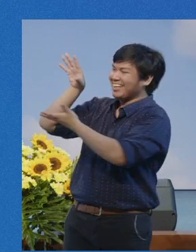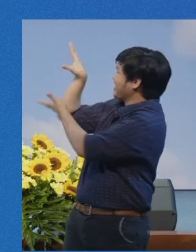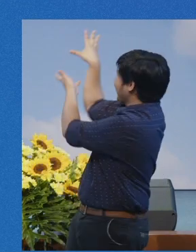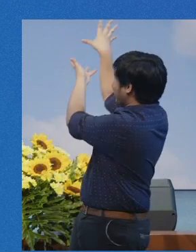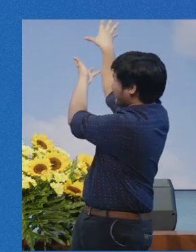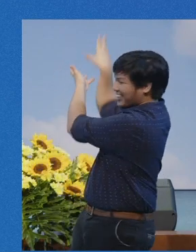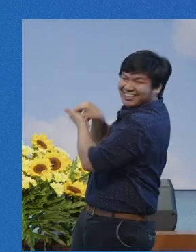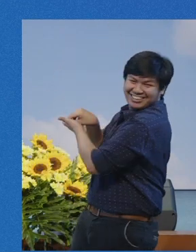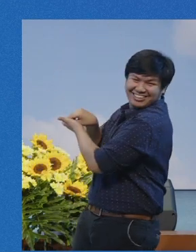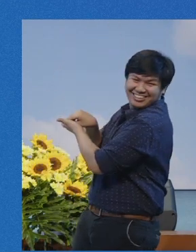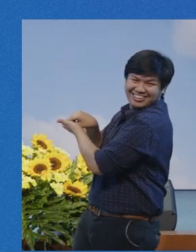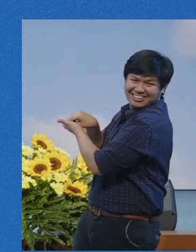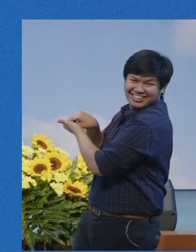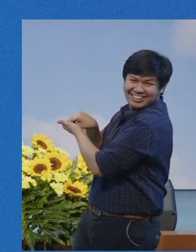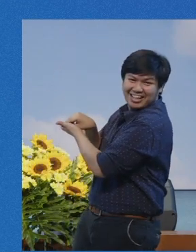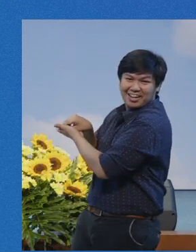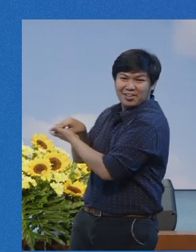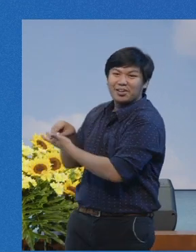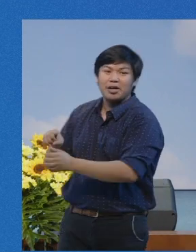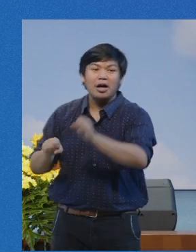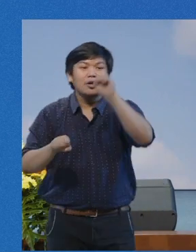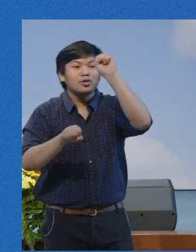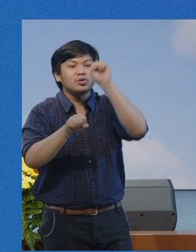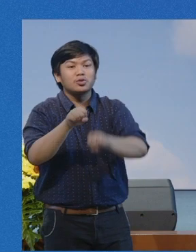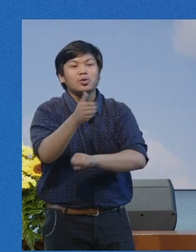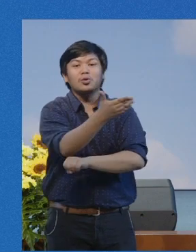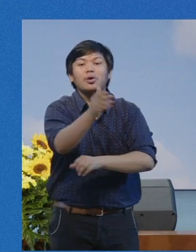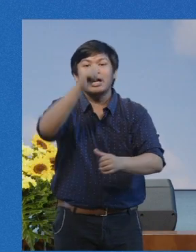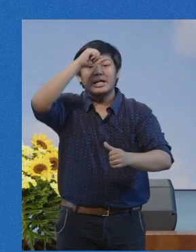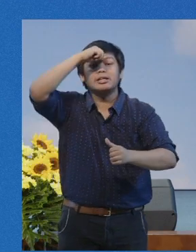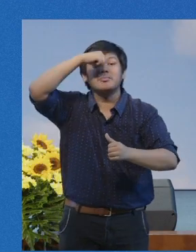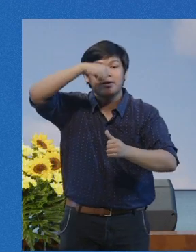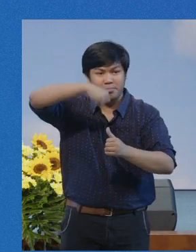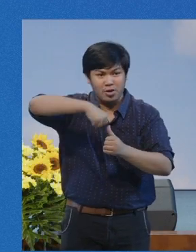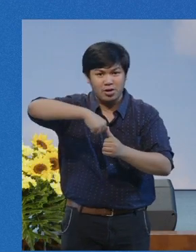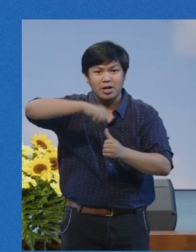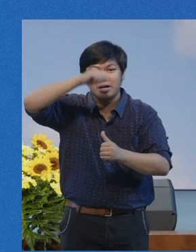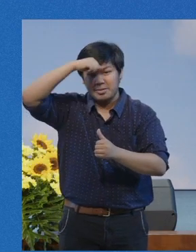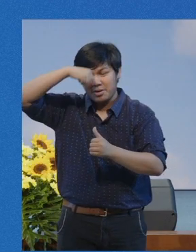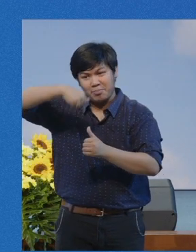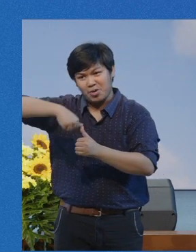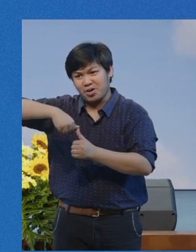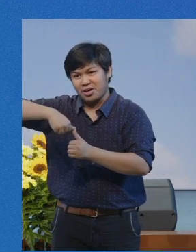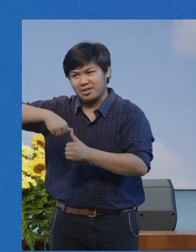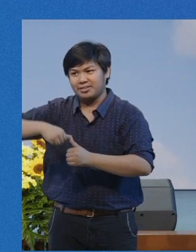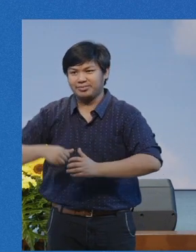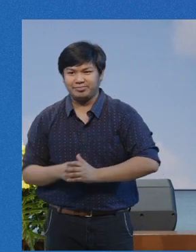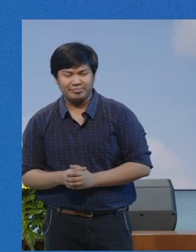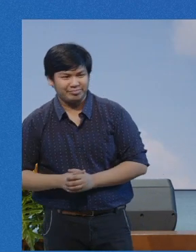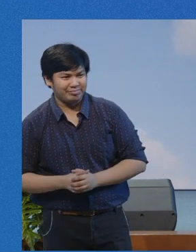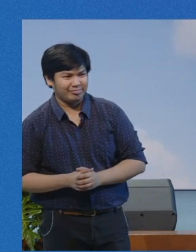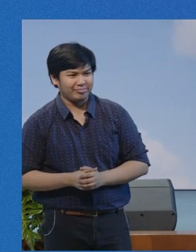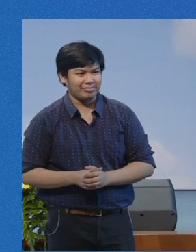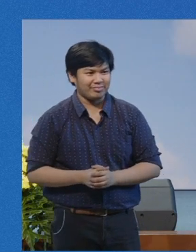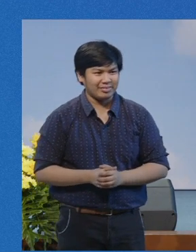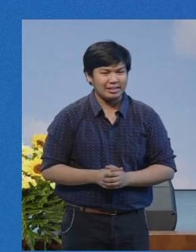screenshot, no? Para makuha ninyo yung 5 scripture references na nandyan. Ang sabi sa Romans